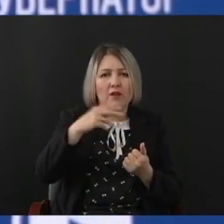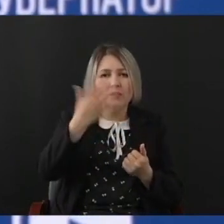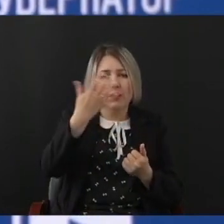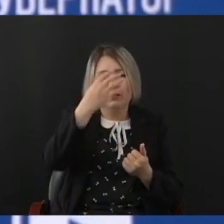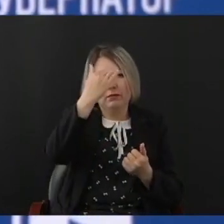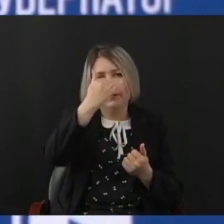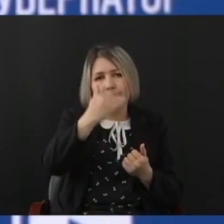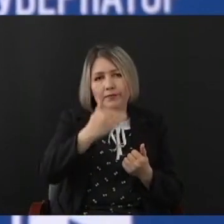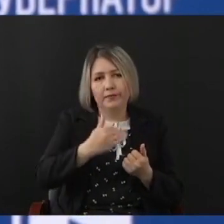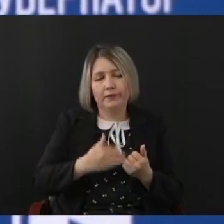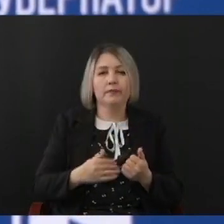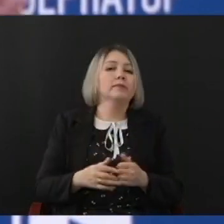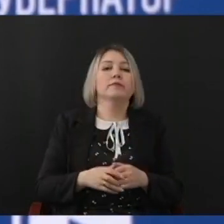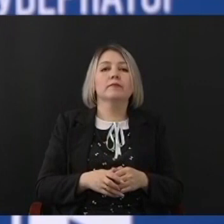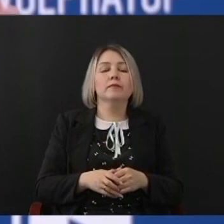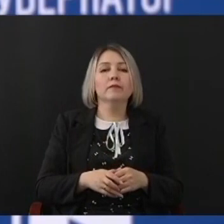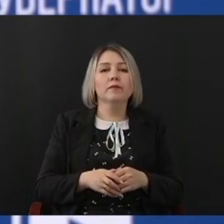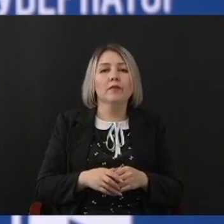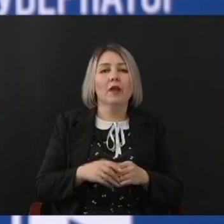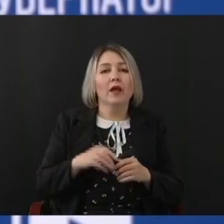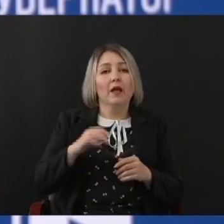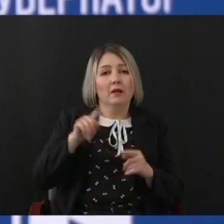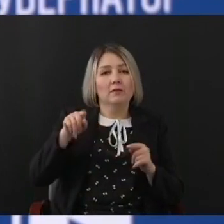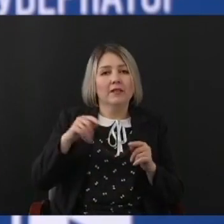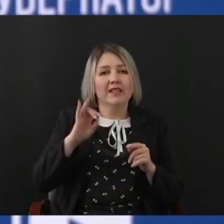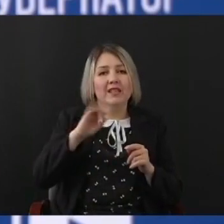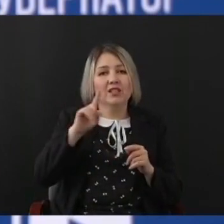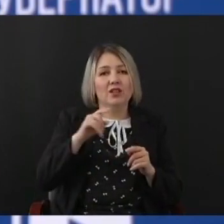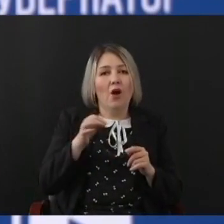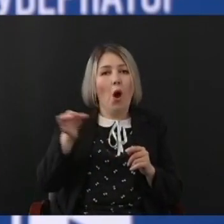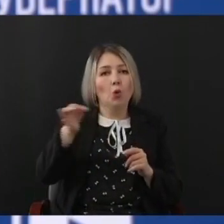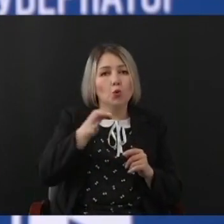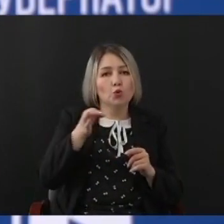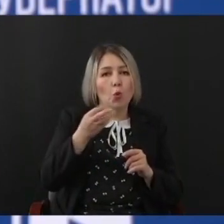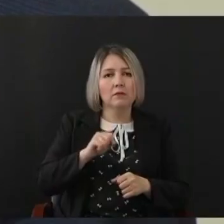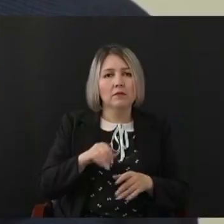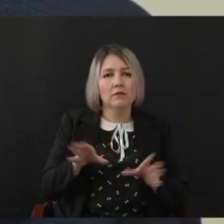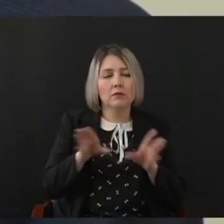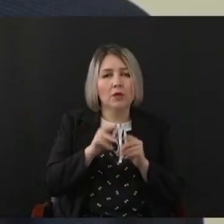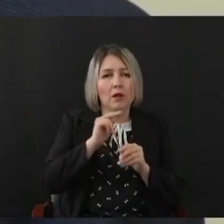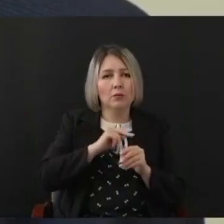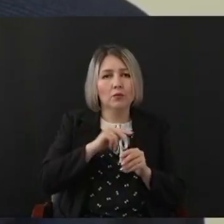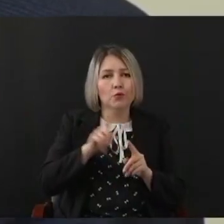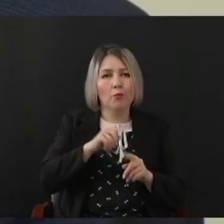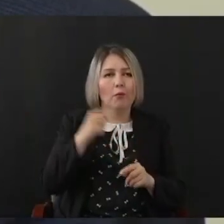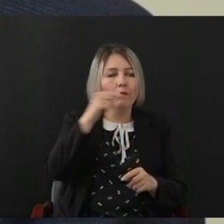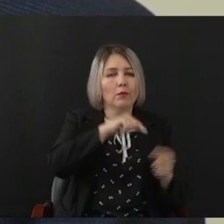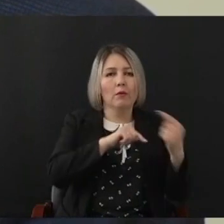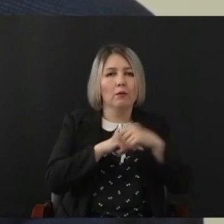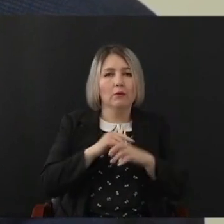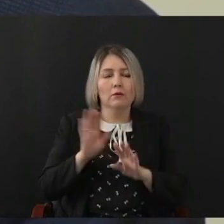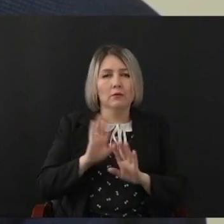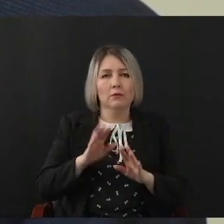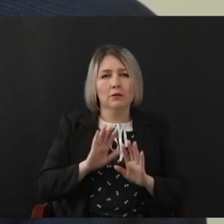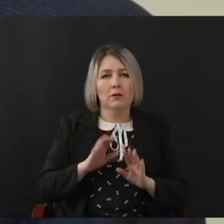финансами из окружного бюджета для укомплектования всего того, что требуется для мобилизованного. 25 позиций. Если